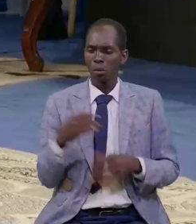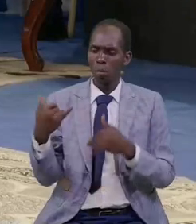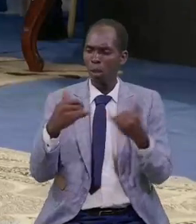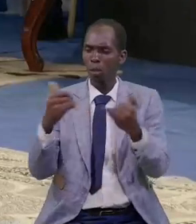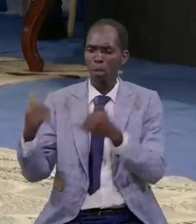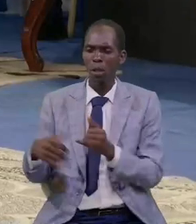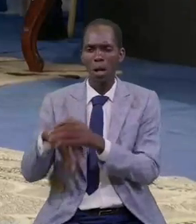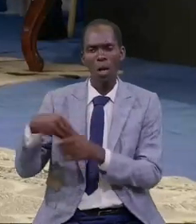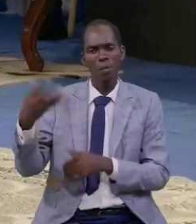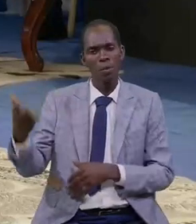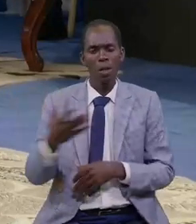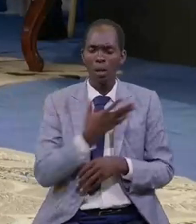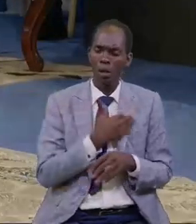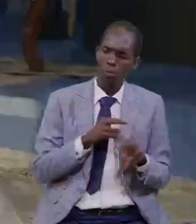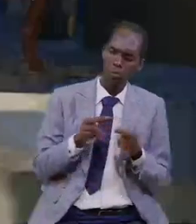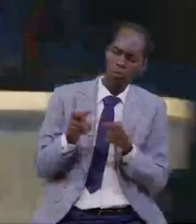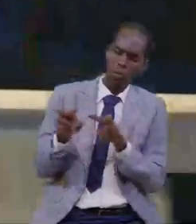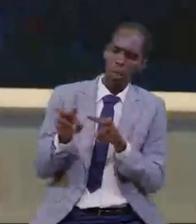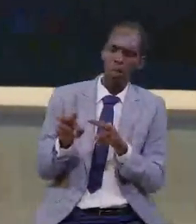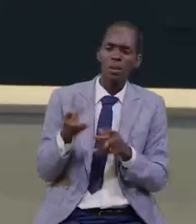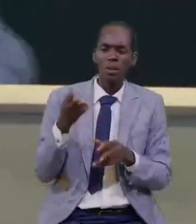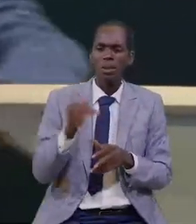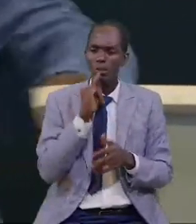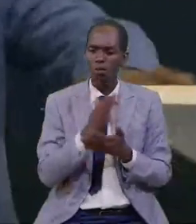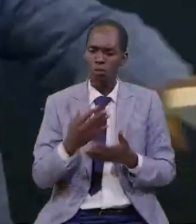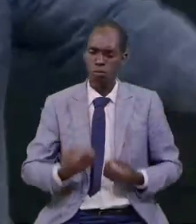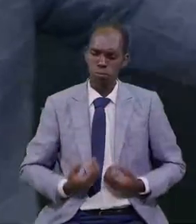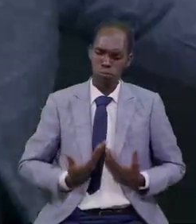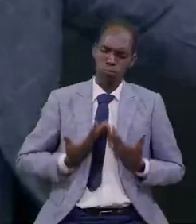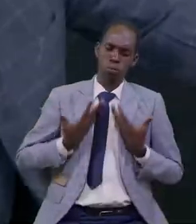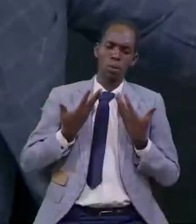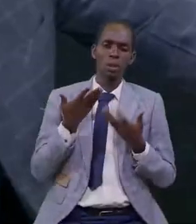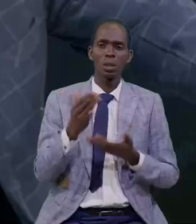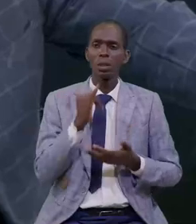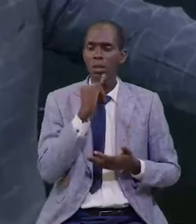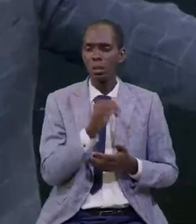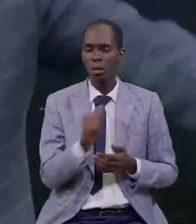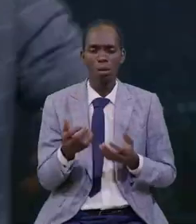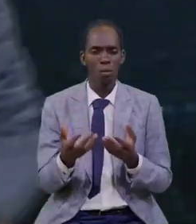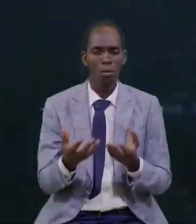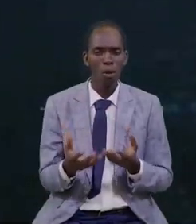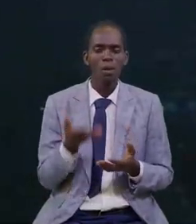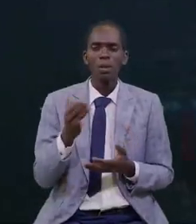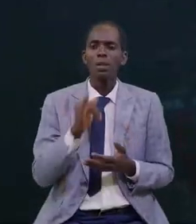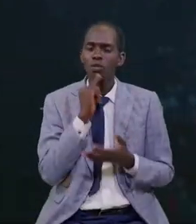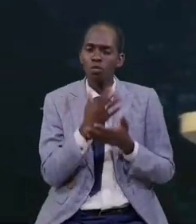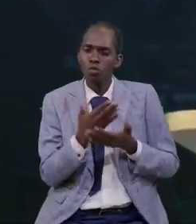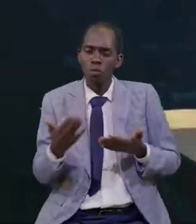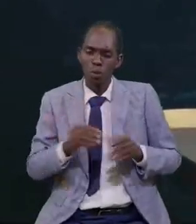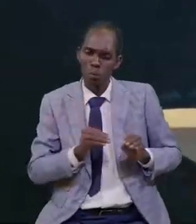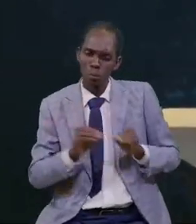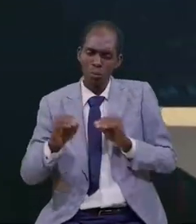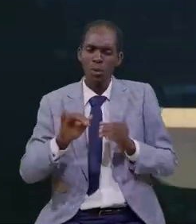il les regardent il y a une motivation il y a un désir il y a une soif je veux aussi être comme